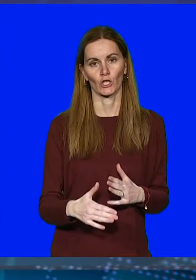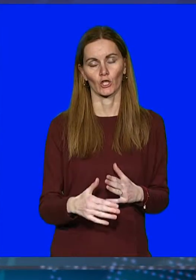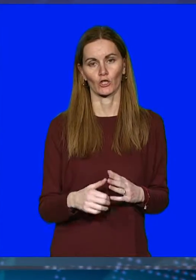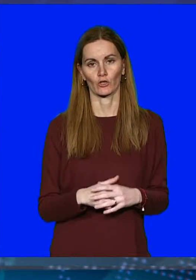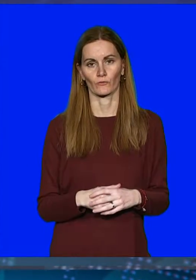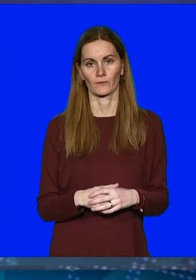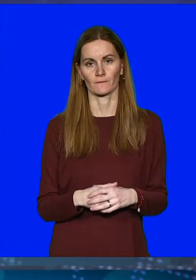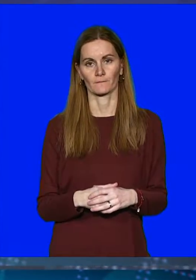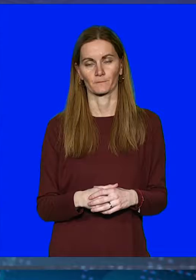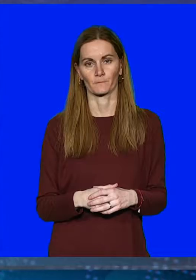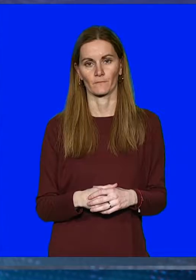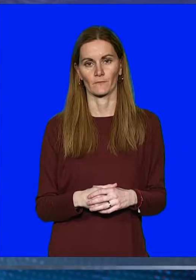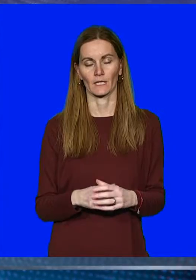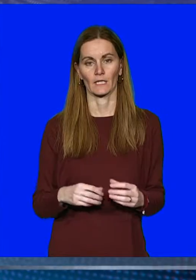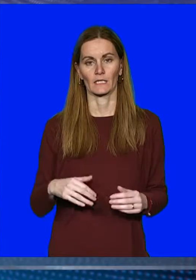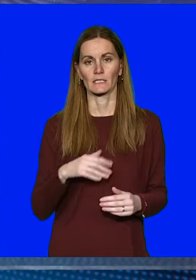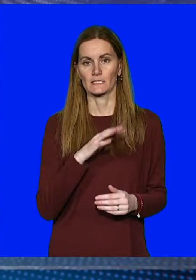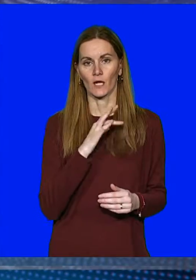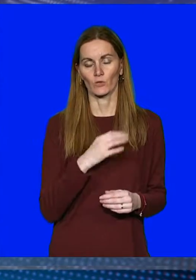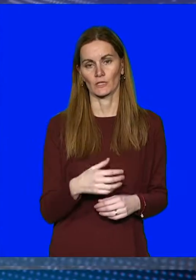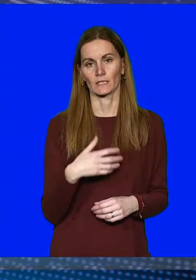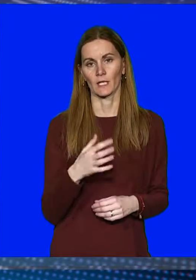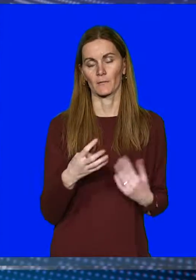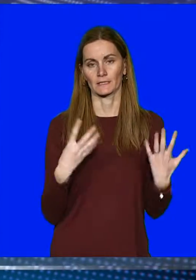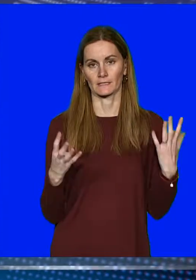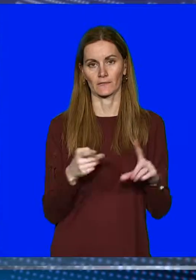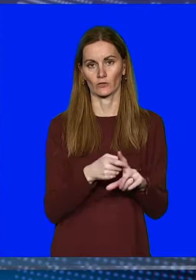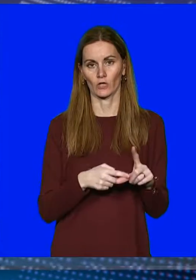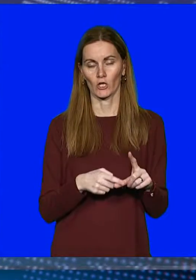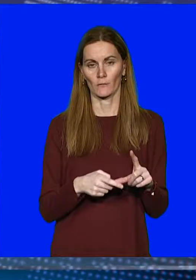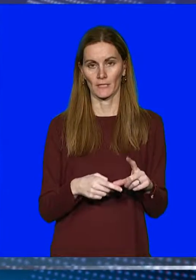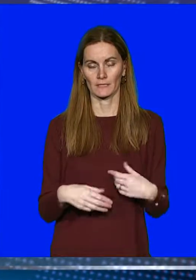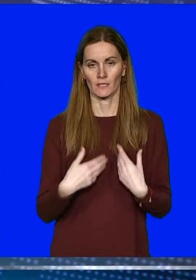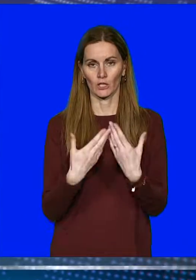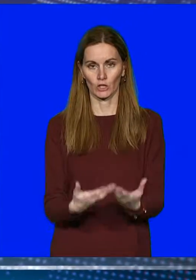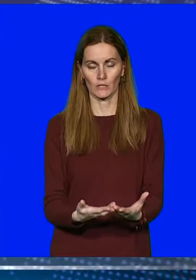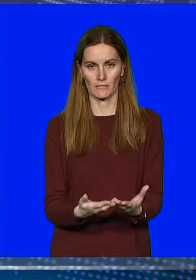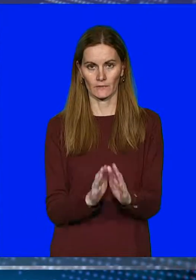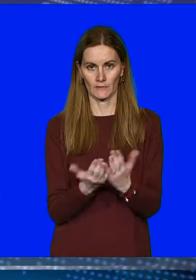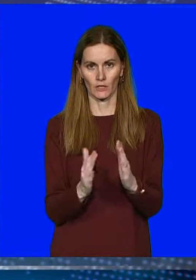su i rokovi za prijavu redovitog školovanja. Za učenike to je 15. rujna, dokad su